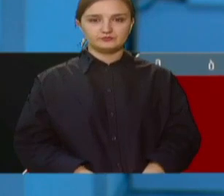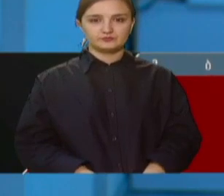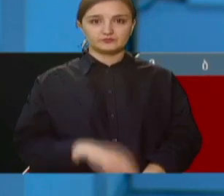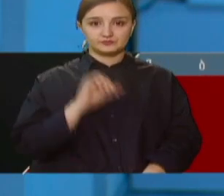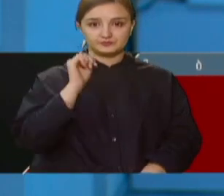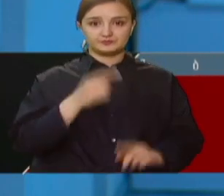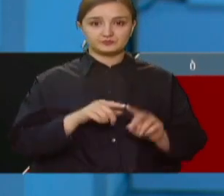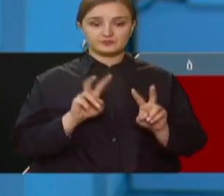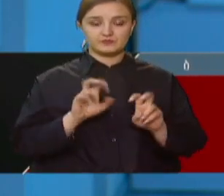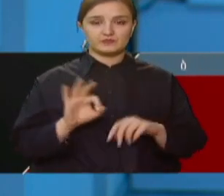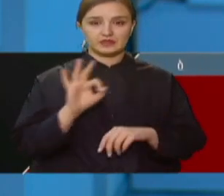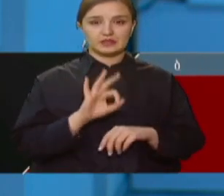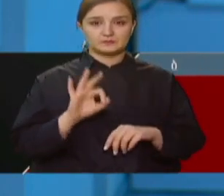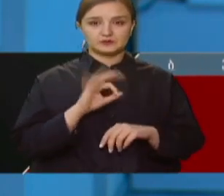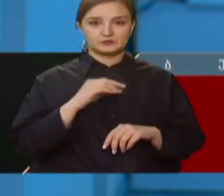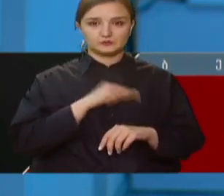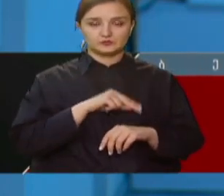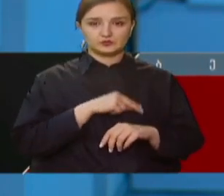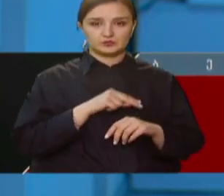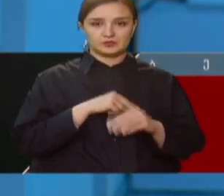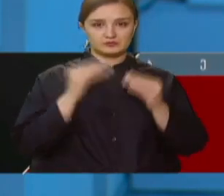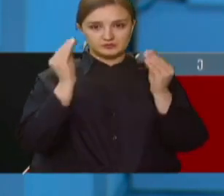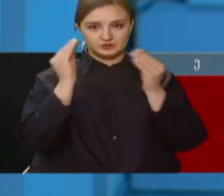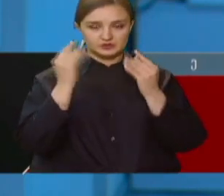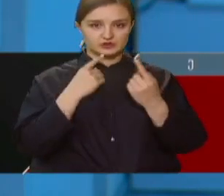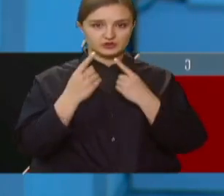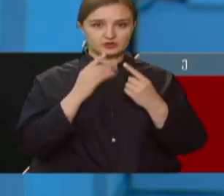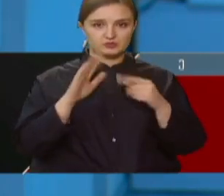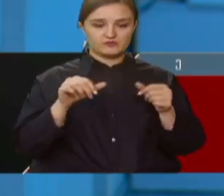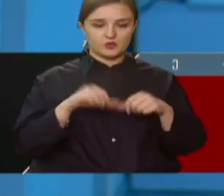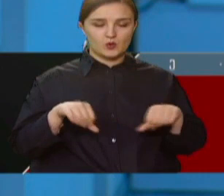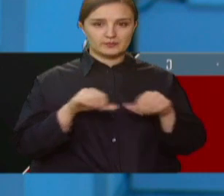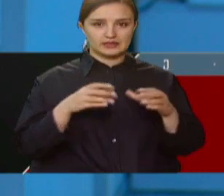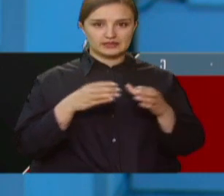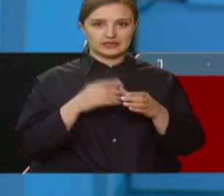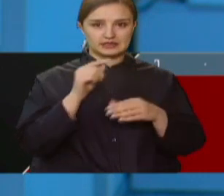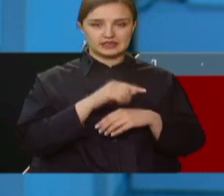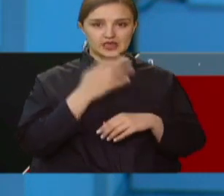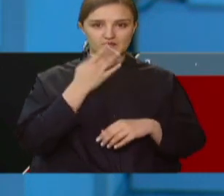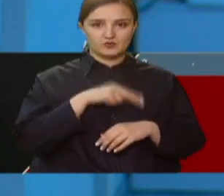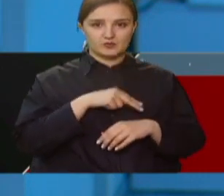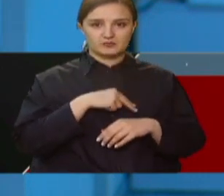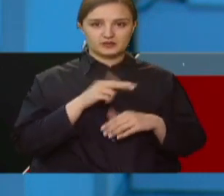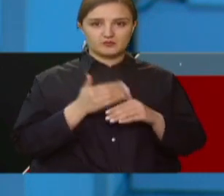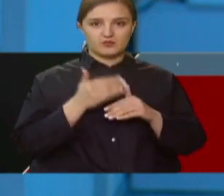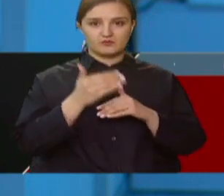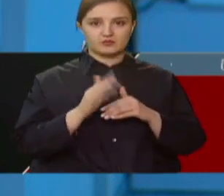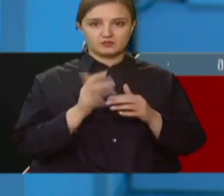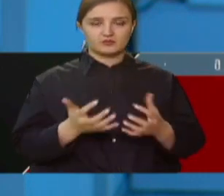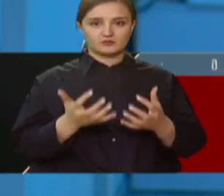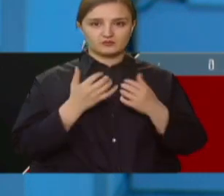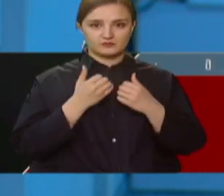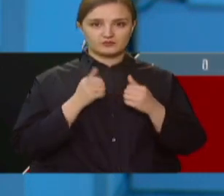ხოლო ამ თემაზე მუშაობა და მსჯელობა შედგება საკომიტეტო ფორმატში ევროპარლამენტში, ხოლო უკვე მოგვიანებით მივიღებთ